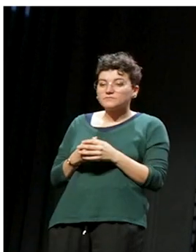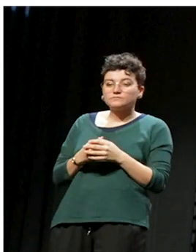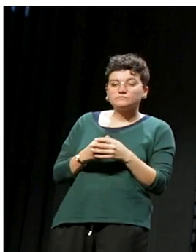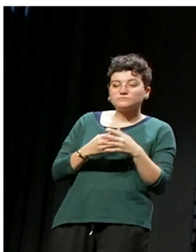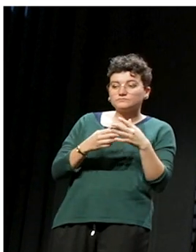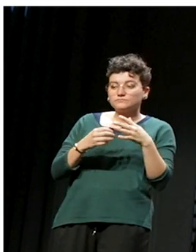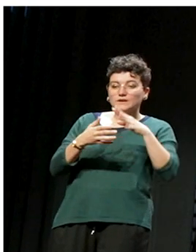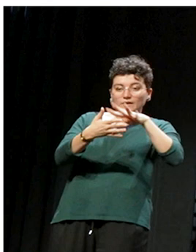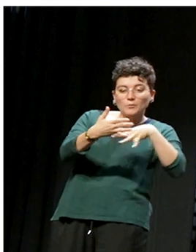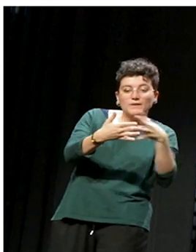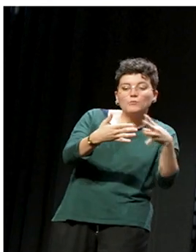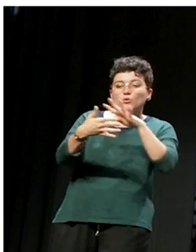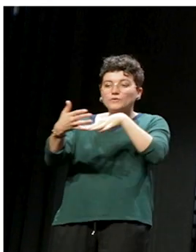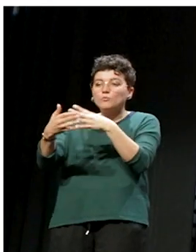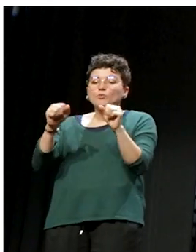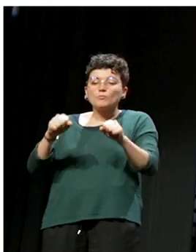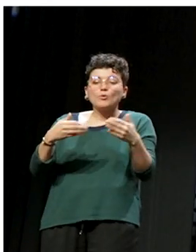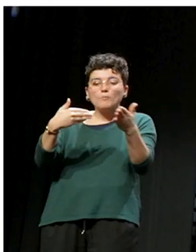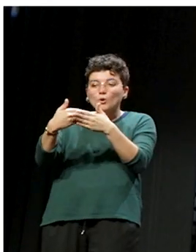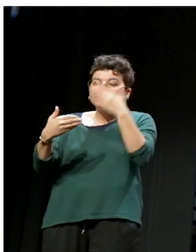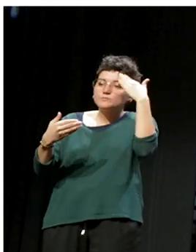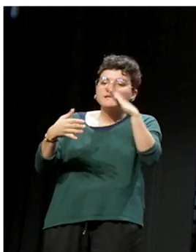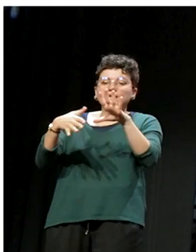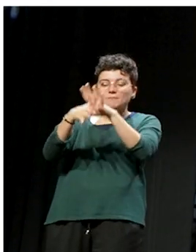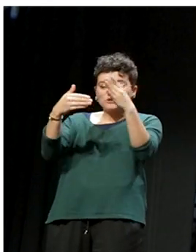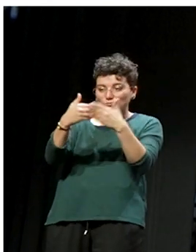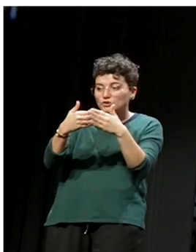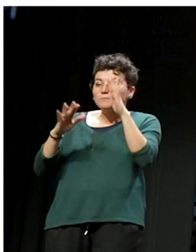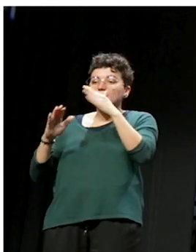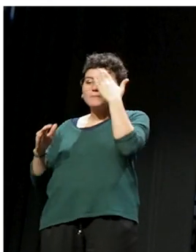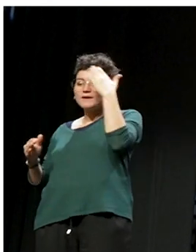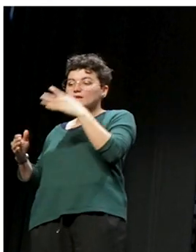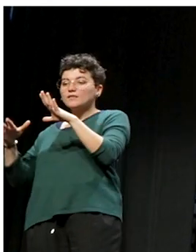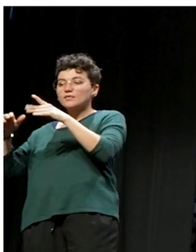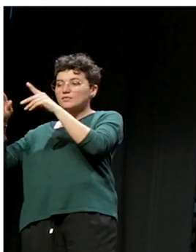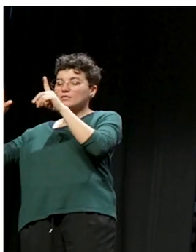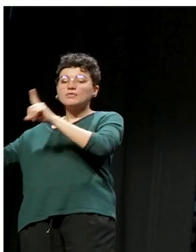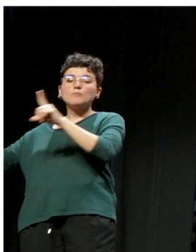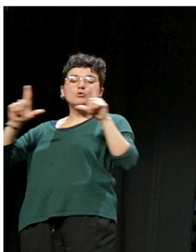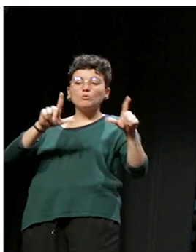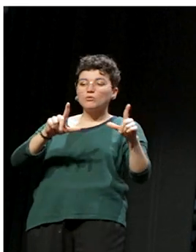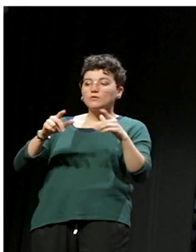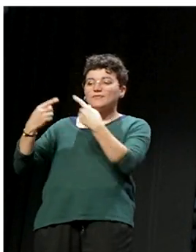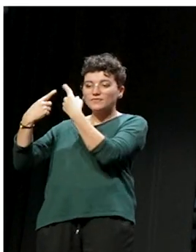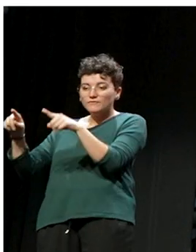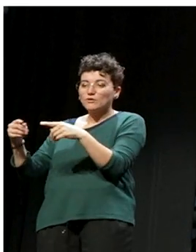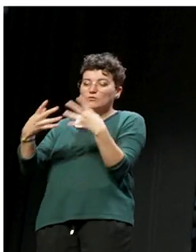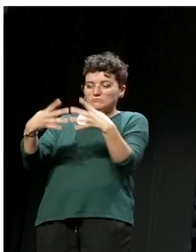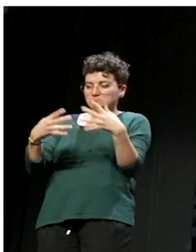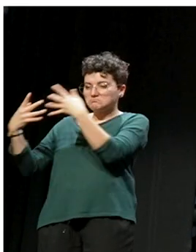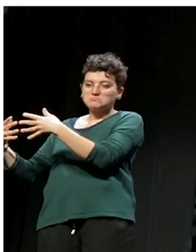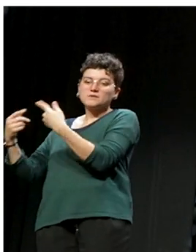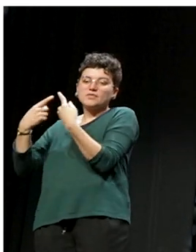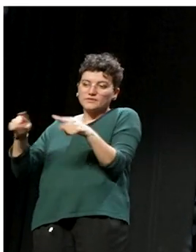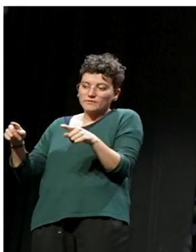deux tableaux seront très, très éloignés. C'est pareil pour les mots. Voilà. Entre le mot porte et portail, ils sont assez proches. Par contre, porte et lapin, ils sont assez éloignés.